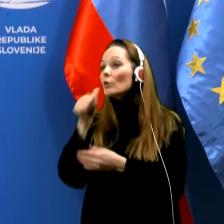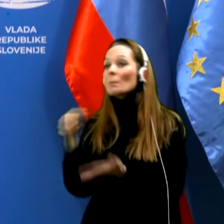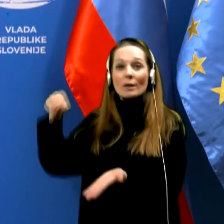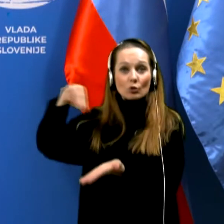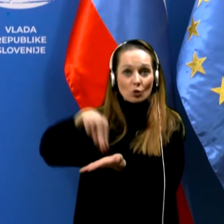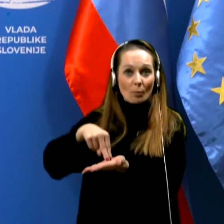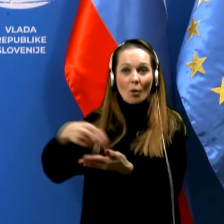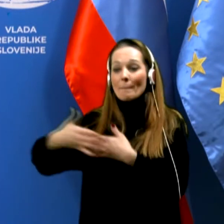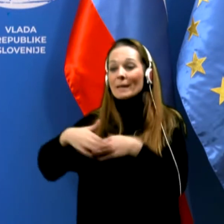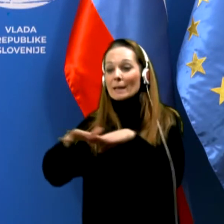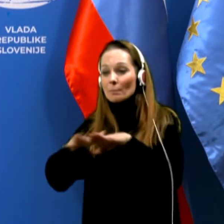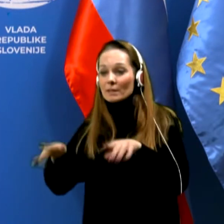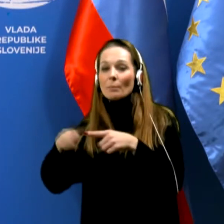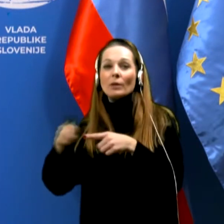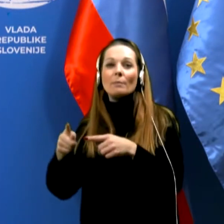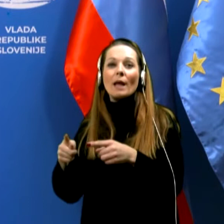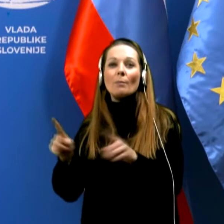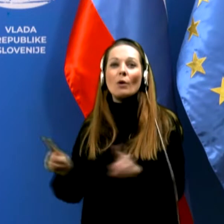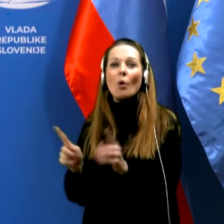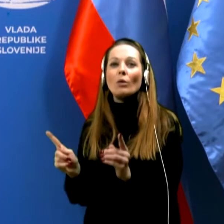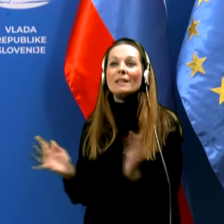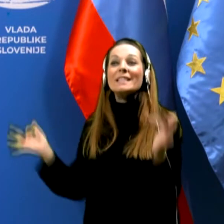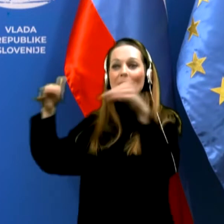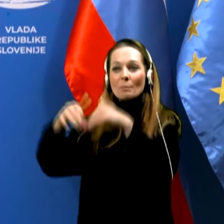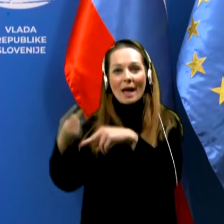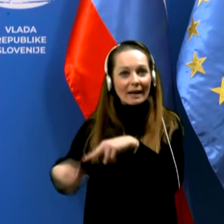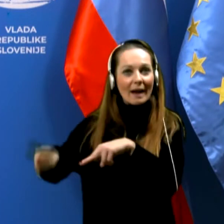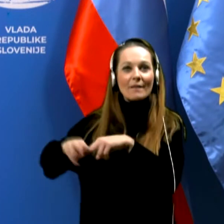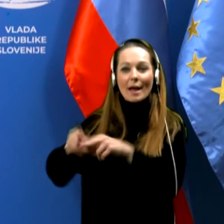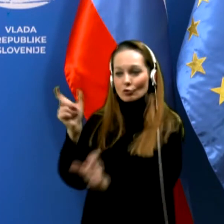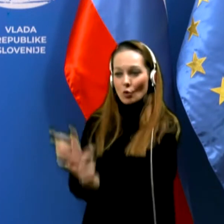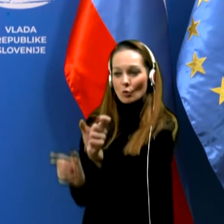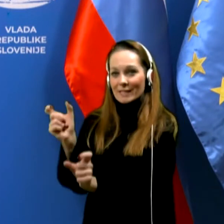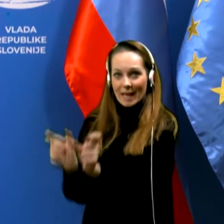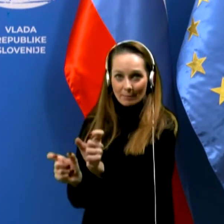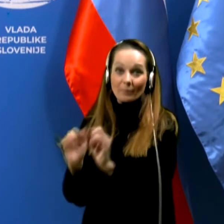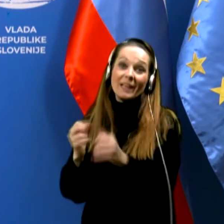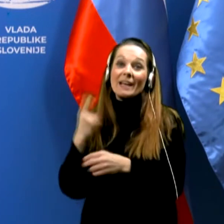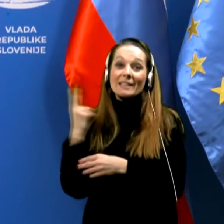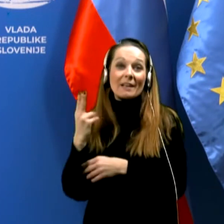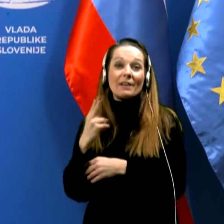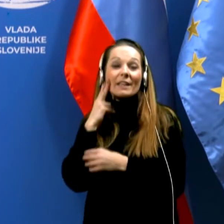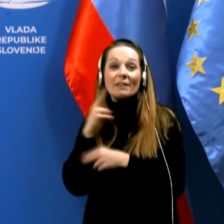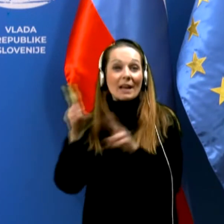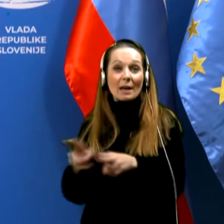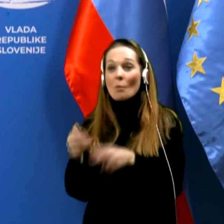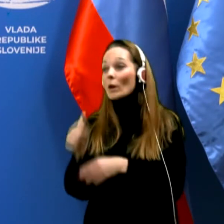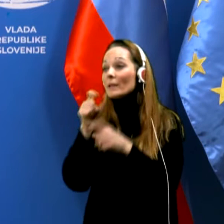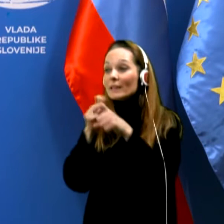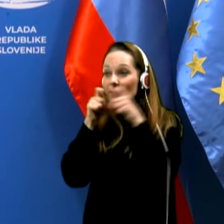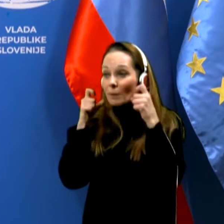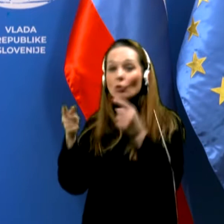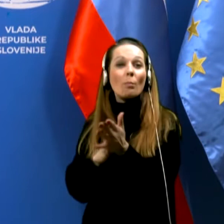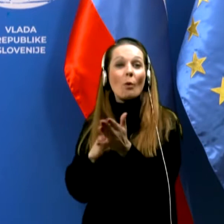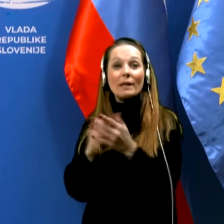pri mizi in kot sem že rekla, tam se potem nabere kar večji grozd ljudi. Seveda pa vina ne moremo piti z masko, tako da smo potem brez